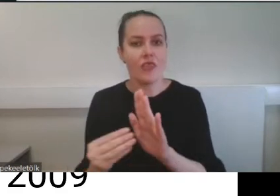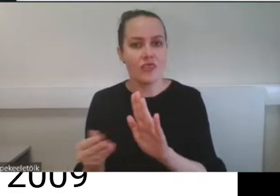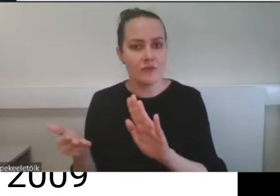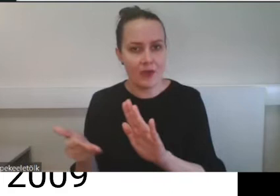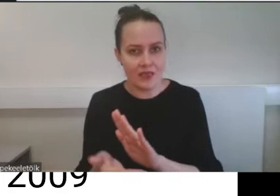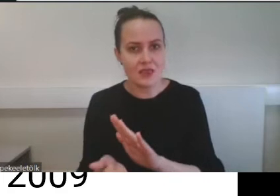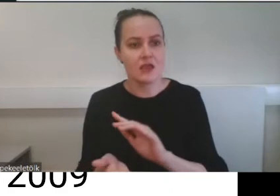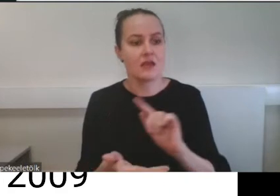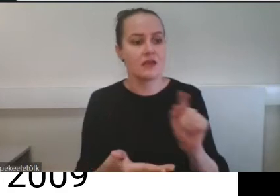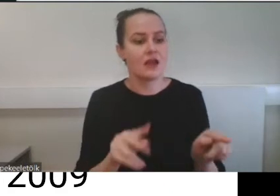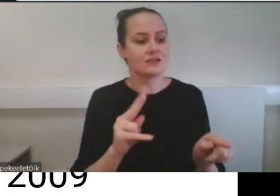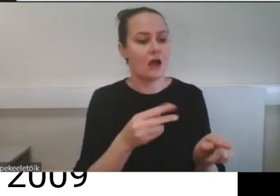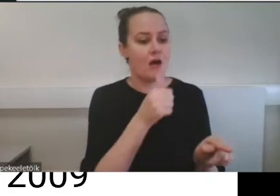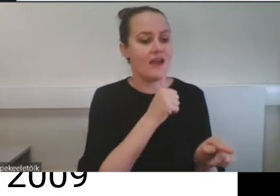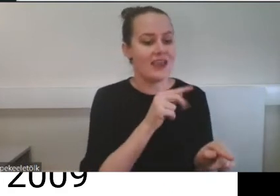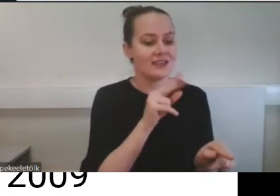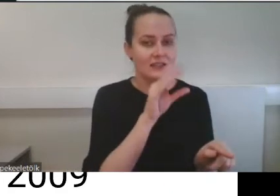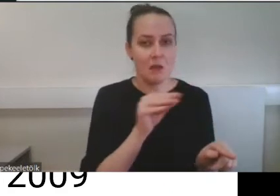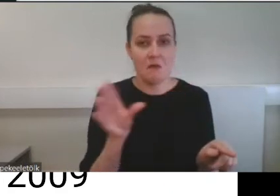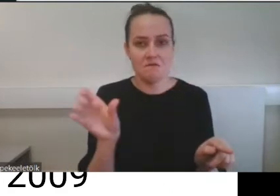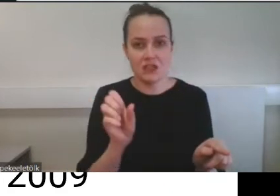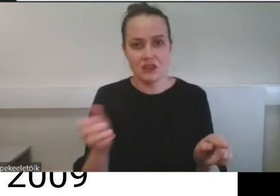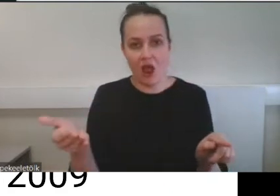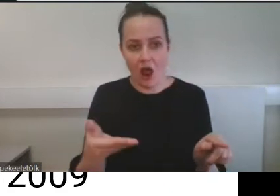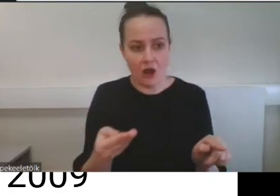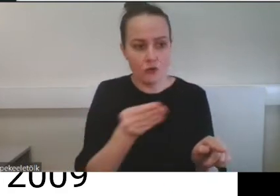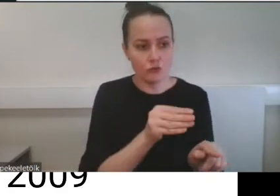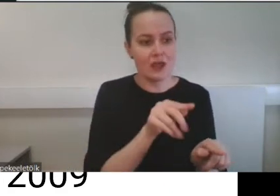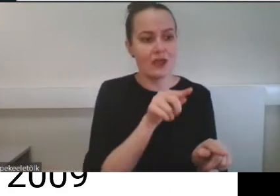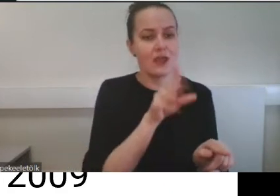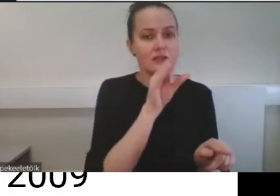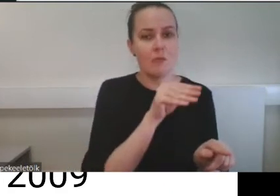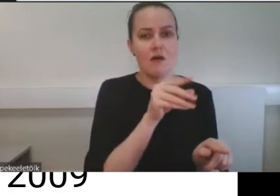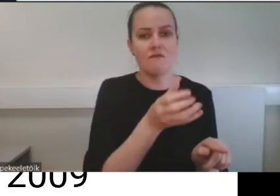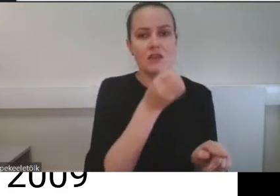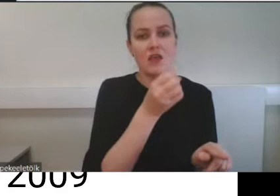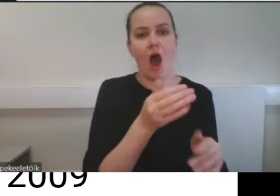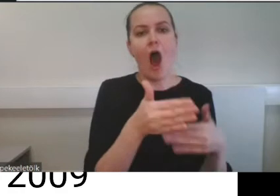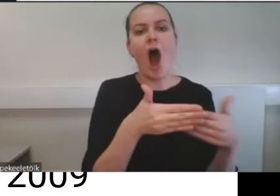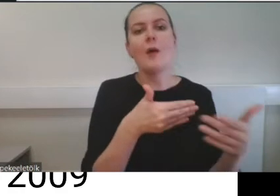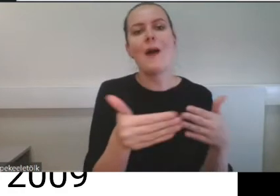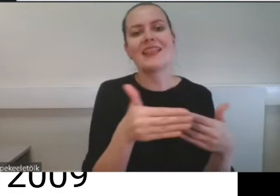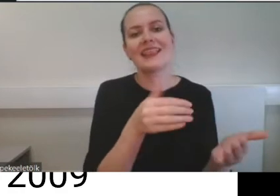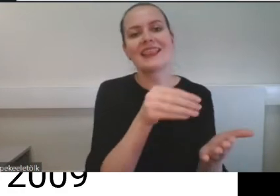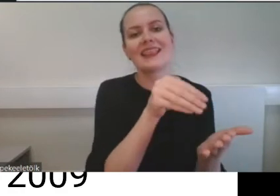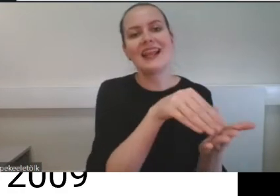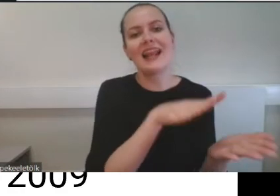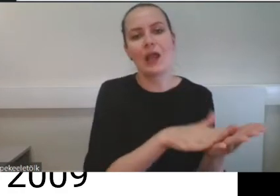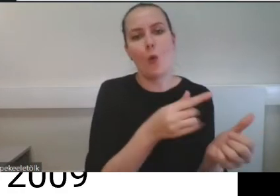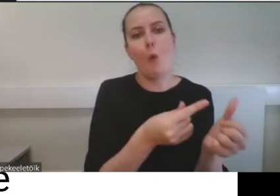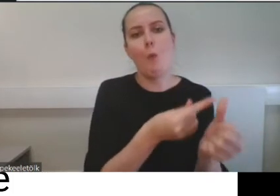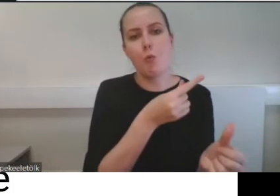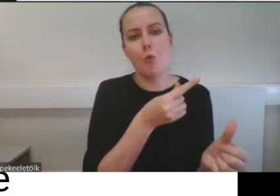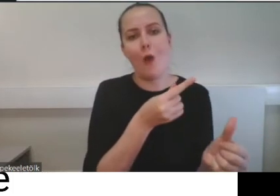need slaidid, et mul on lisatud samamoodi mõned linkid siia, kus on olemas täis